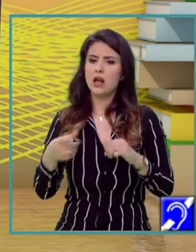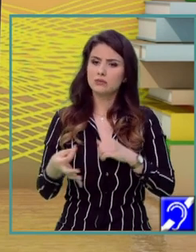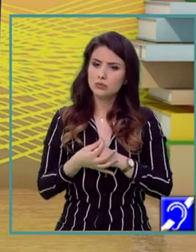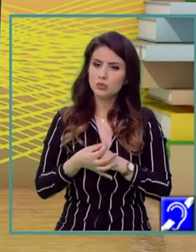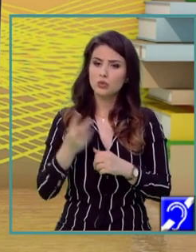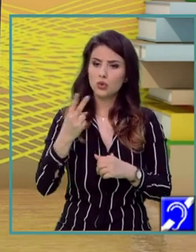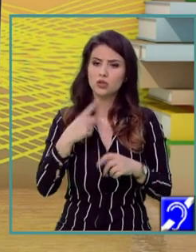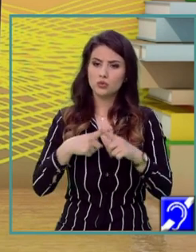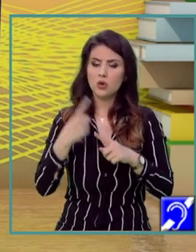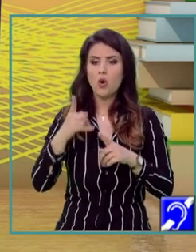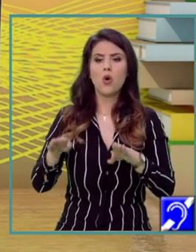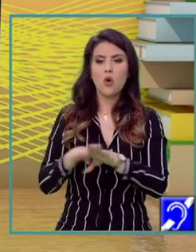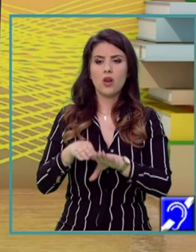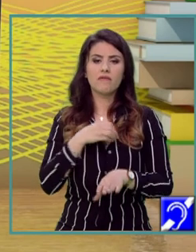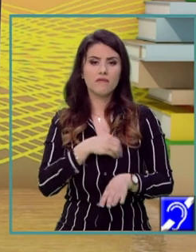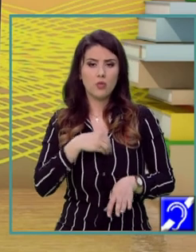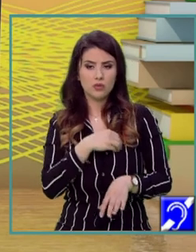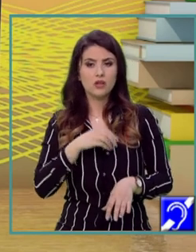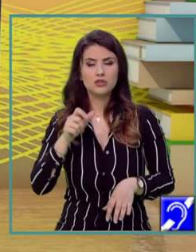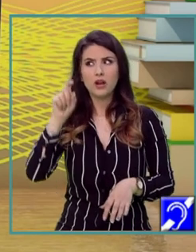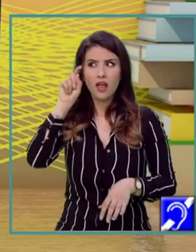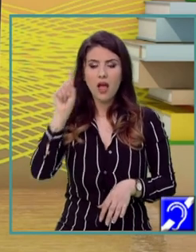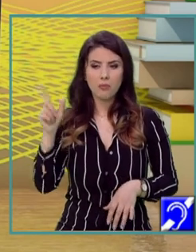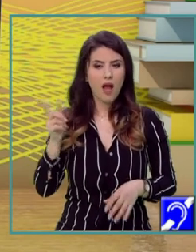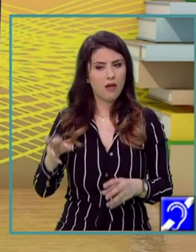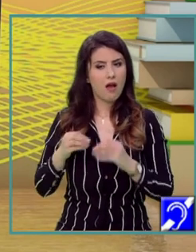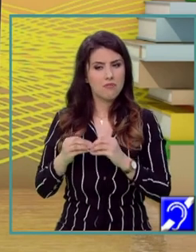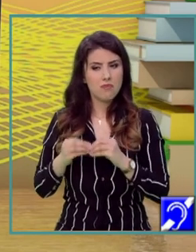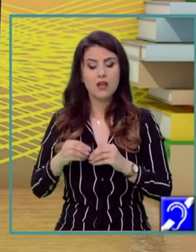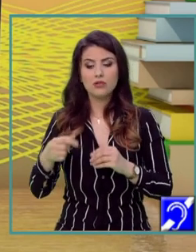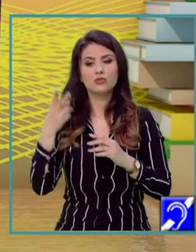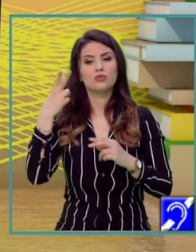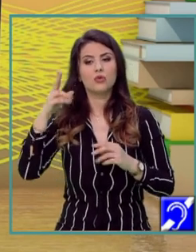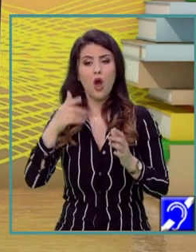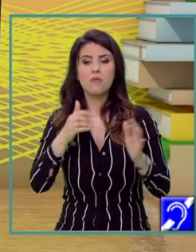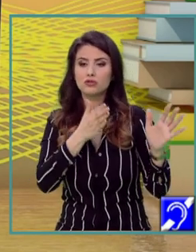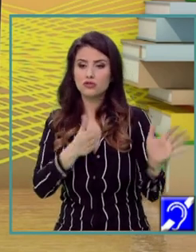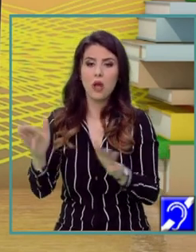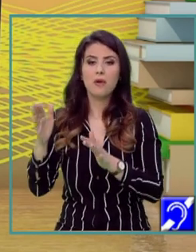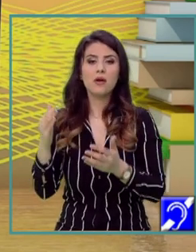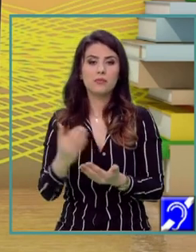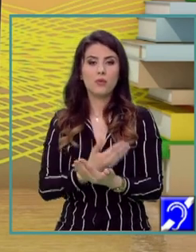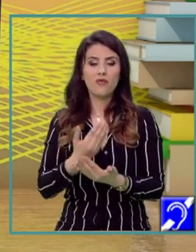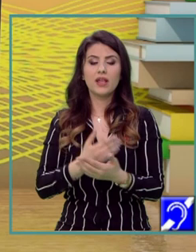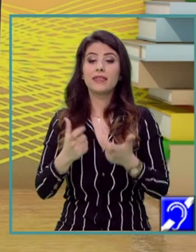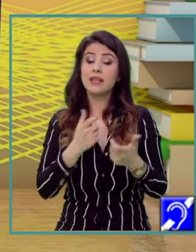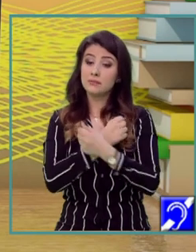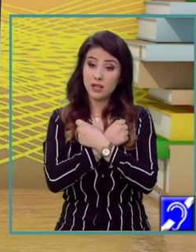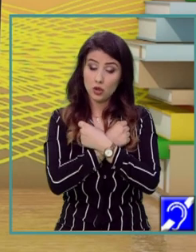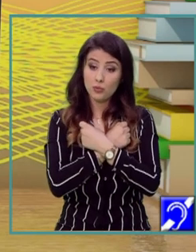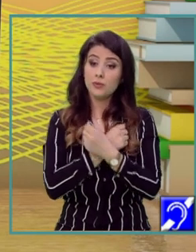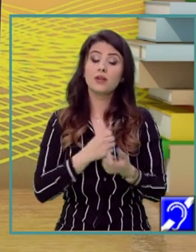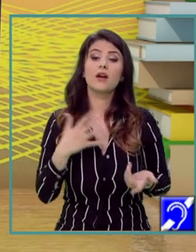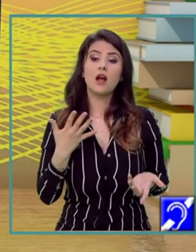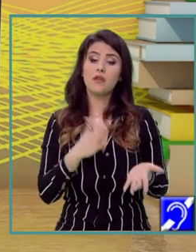colegă de la universitate și Bănuiam că mă înșeală de aici începe povestea cărții despre des despre iubire hai